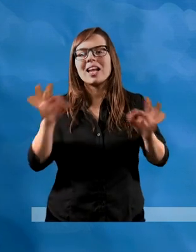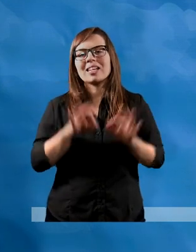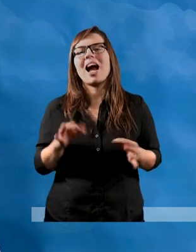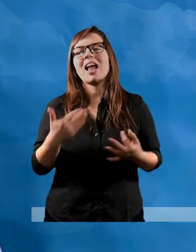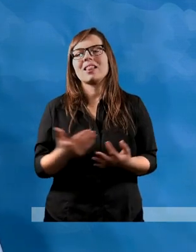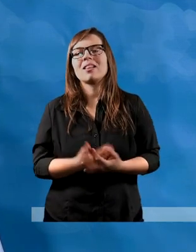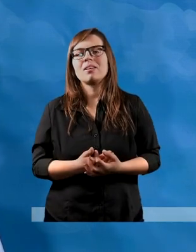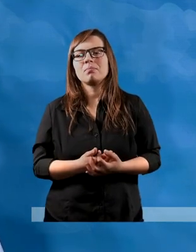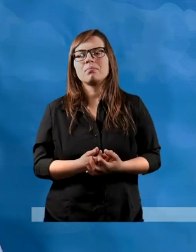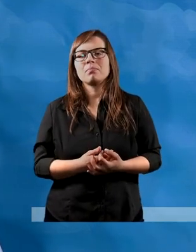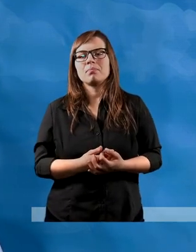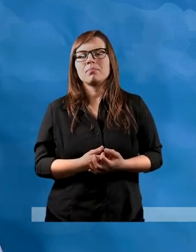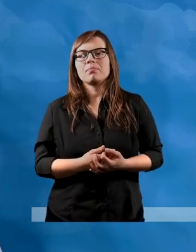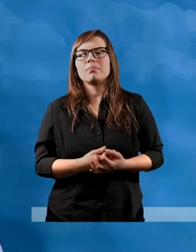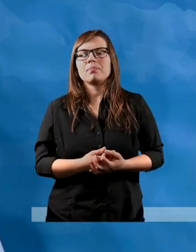delikatnym.